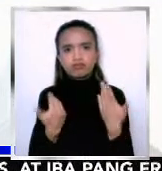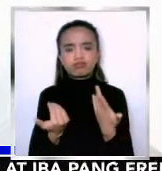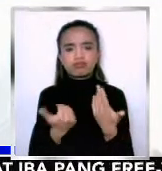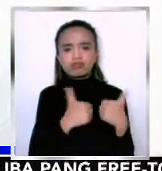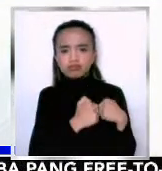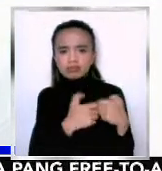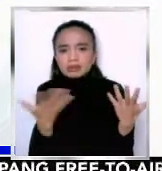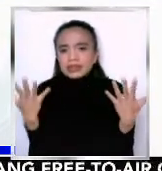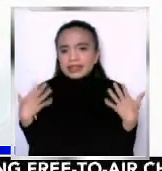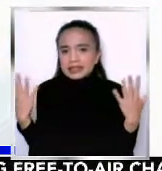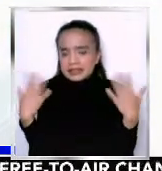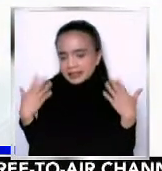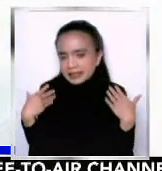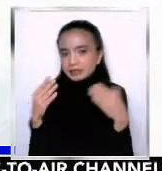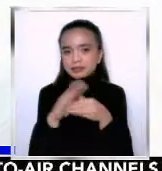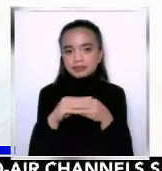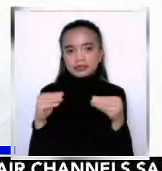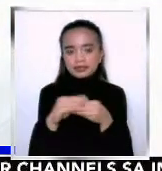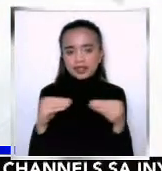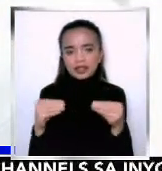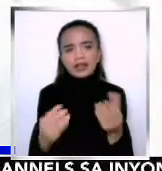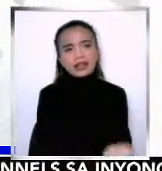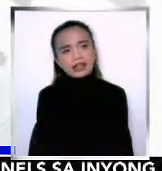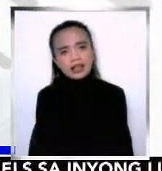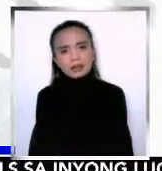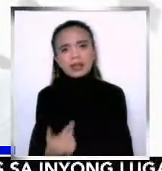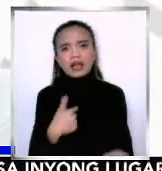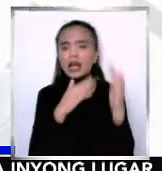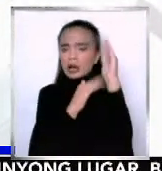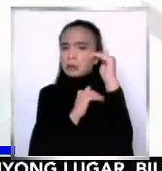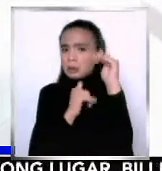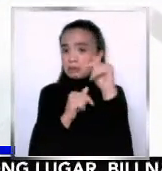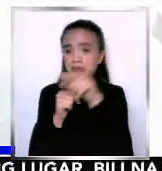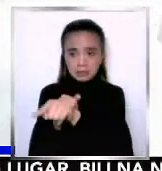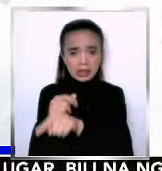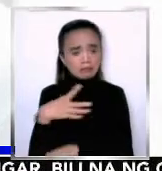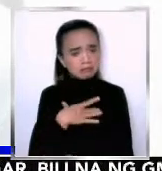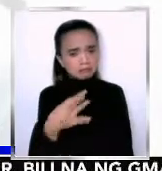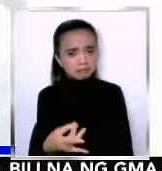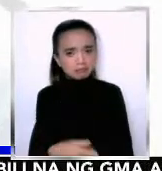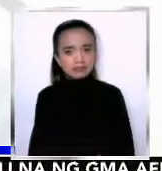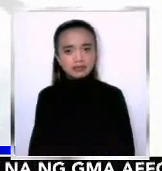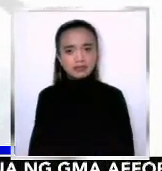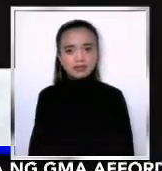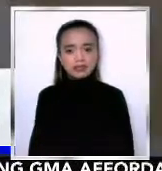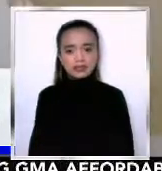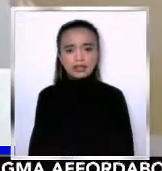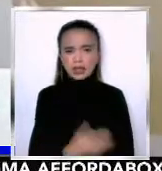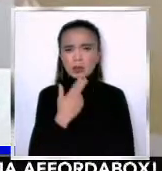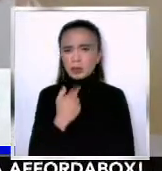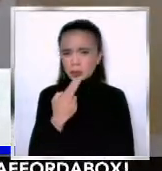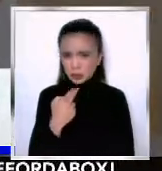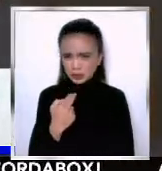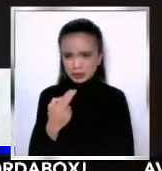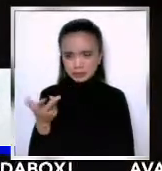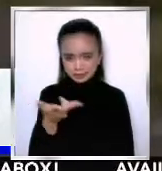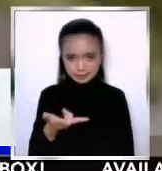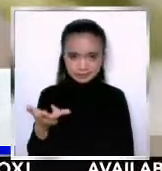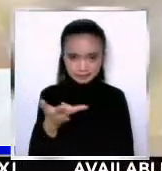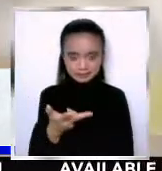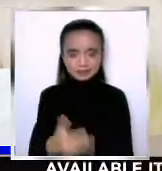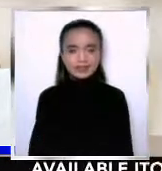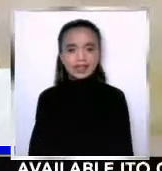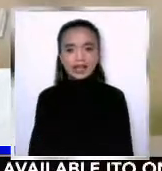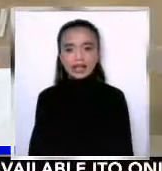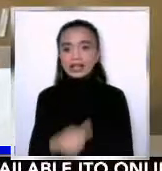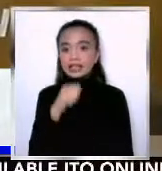sa storya nila. And I hope they would like it, you know. Cute naman ang tatlong donas. Hindi lang daw tayo sa